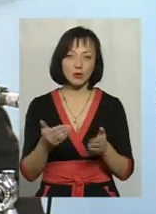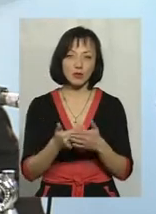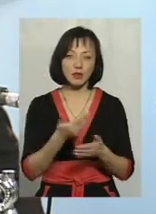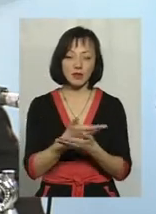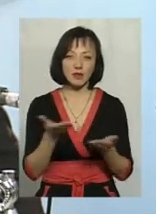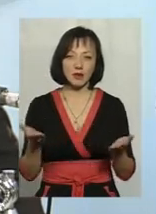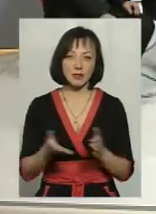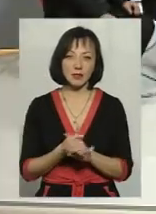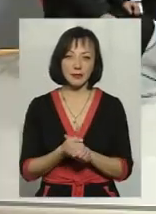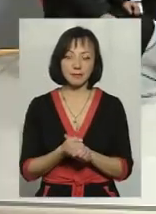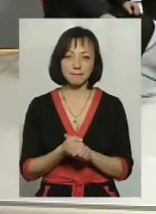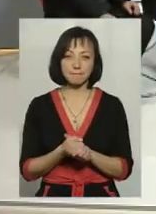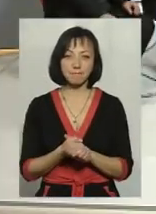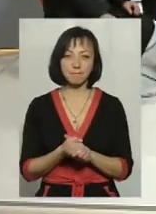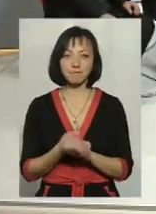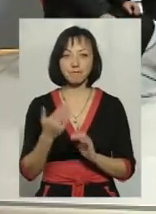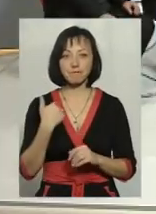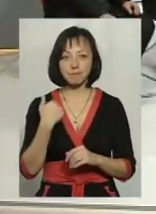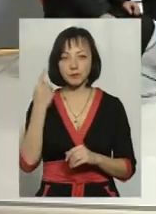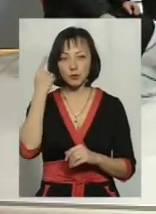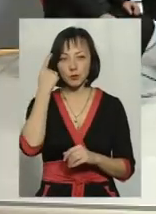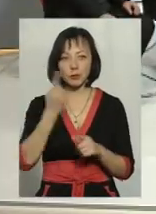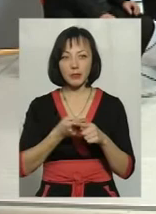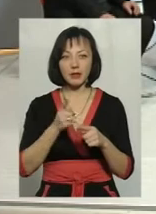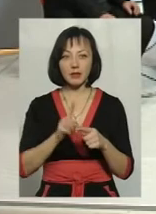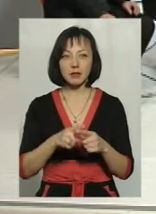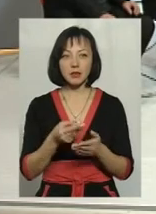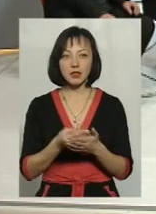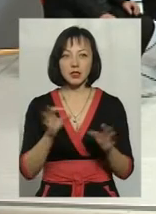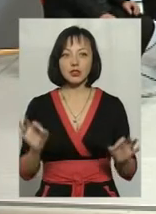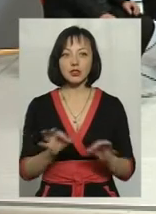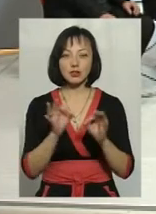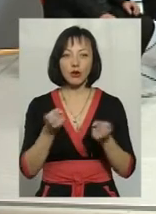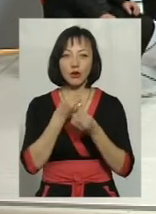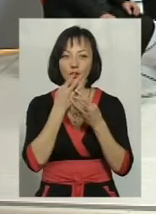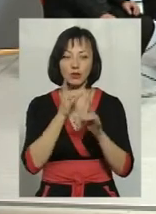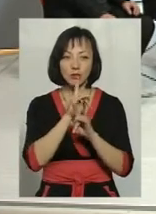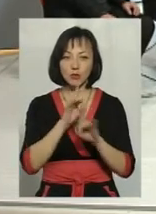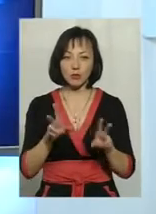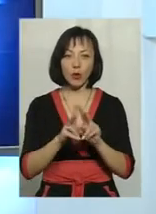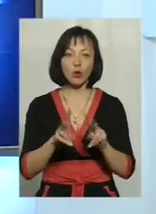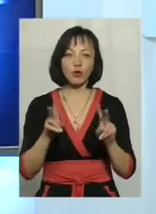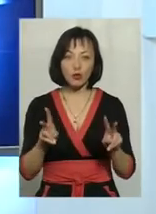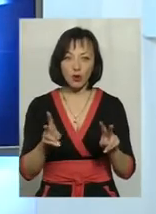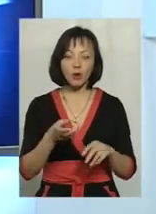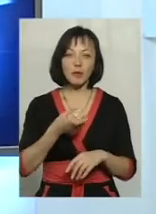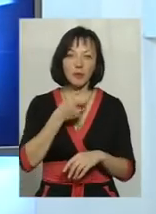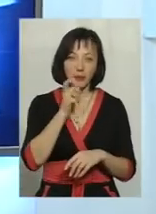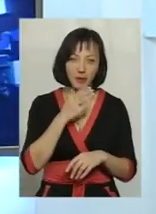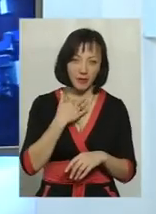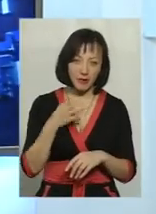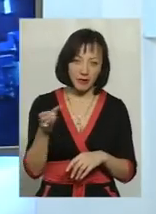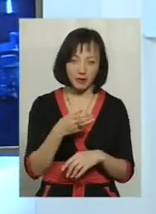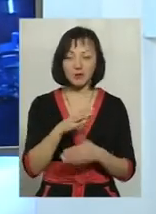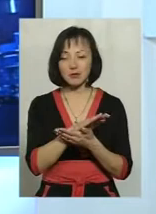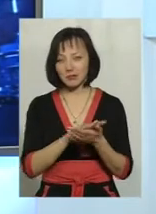вас? Ви знаєте, я думаю, що навіть це подорожання, воно нічого до хорошого не приведе. Хто як пив алкогольні напої, той